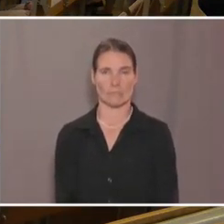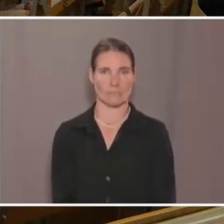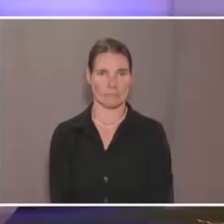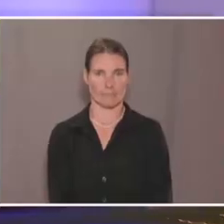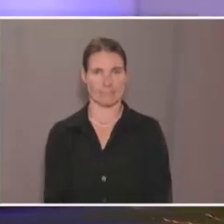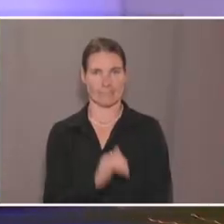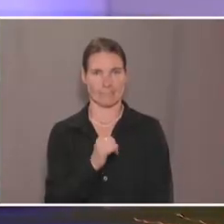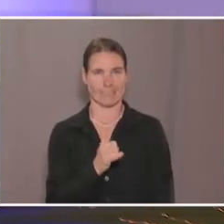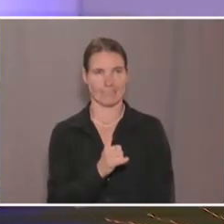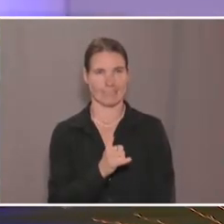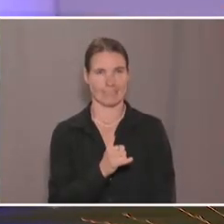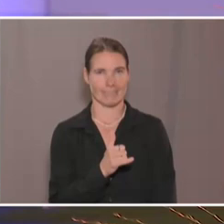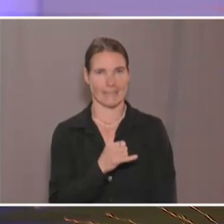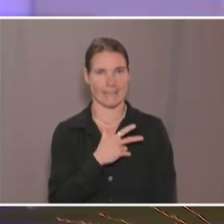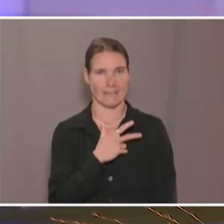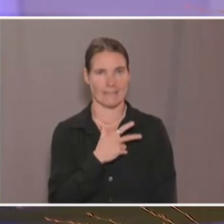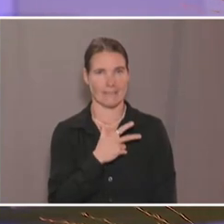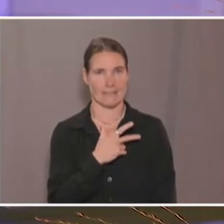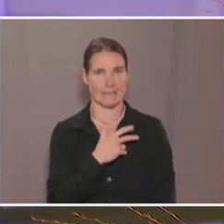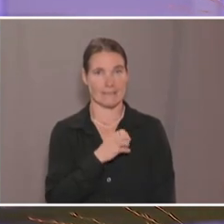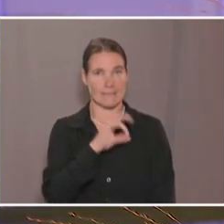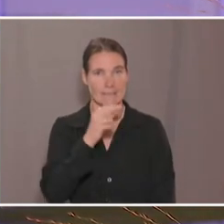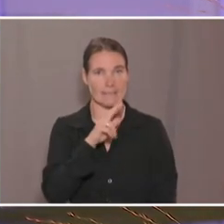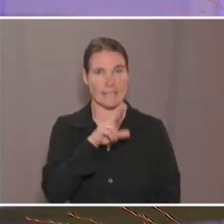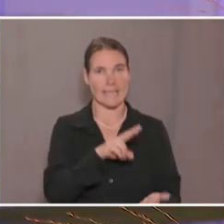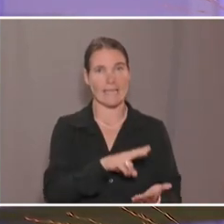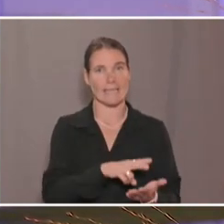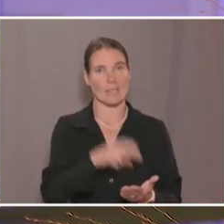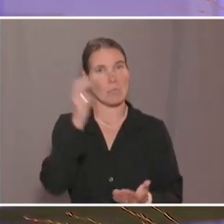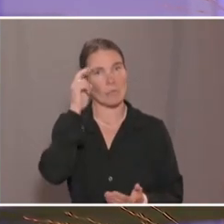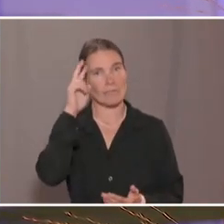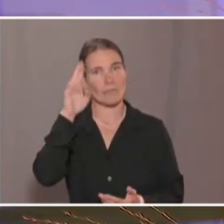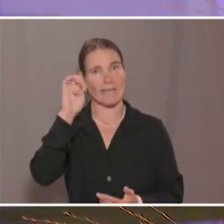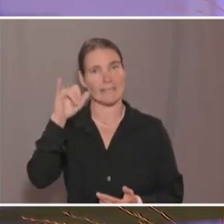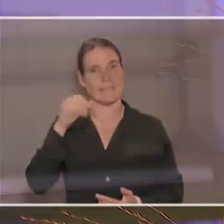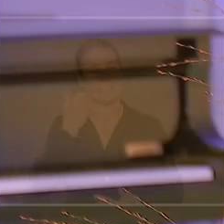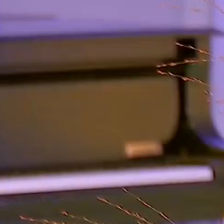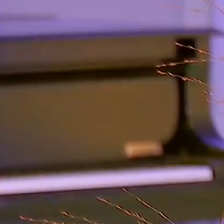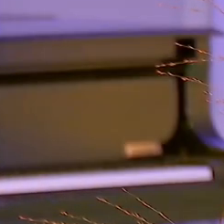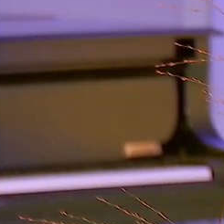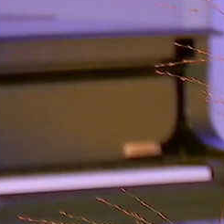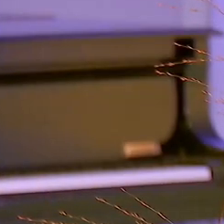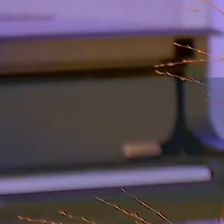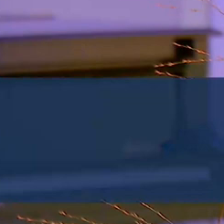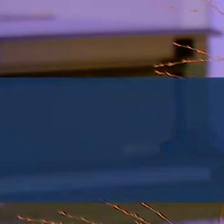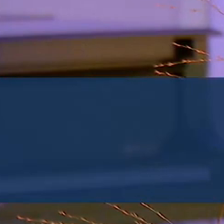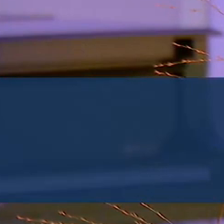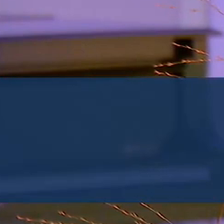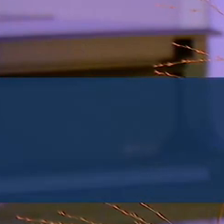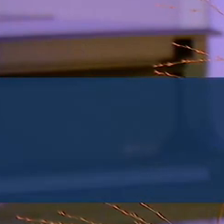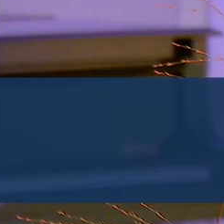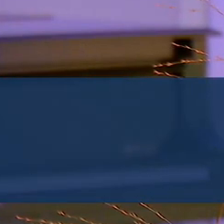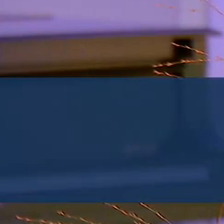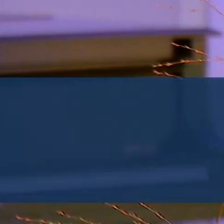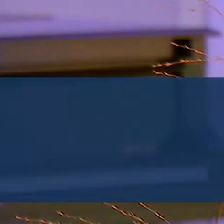Ja, sehr geehrter Herr Professor Reinhardt, lieber Werner, ich schließe mich den Begrüßungsworten